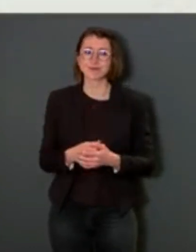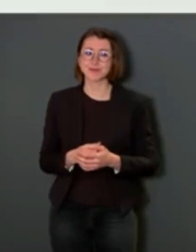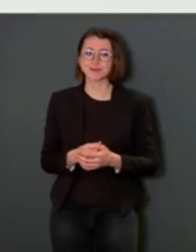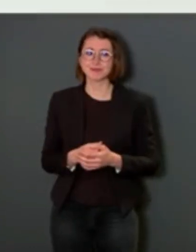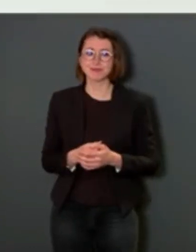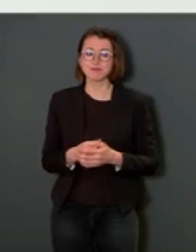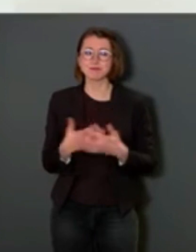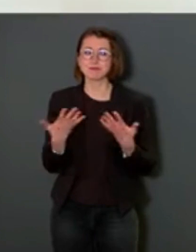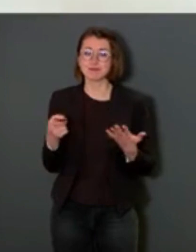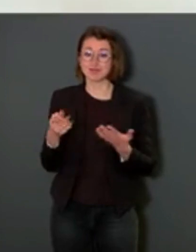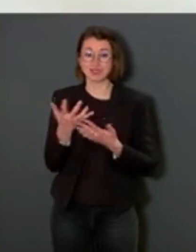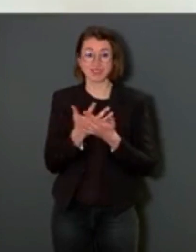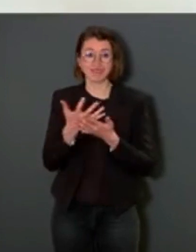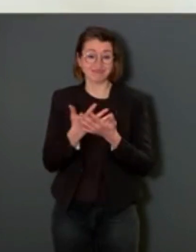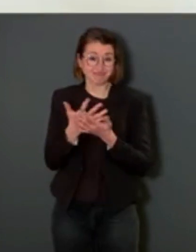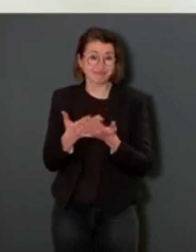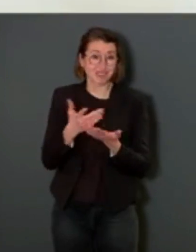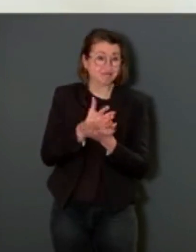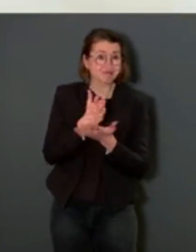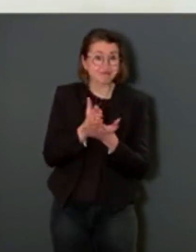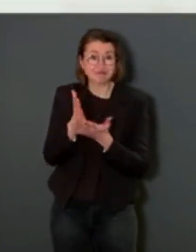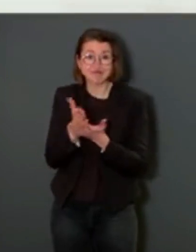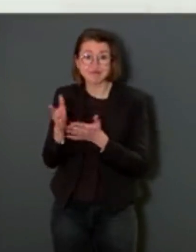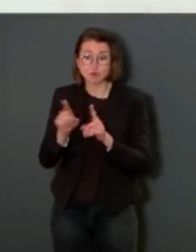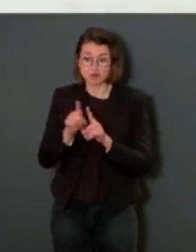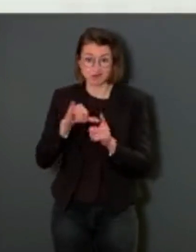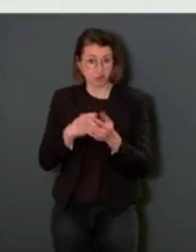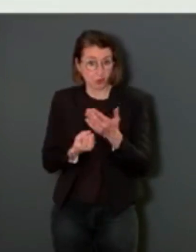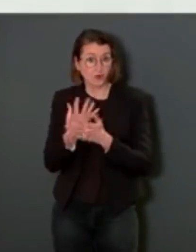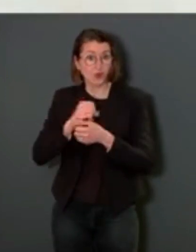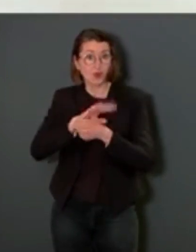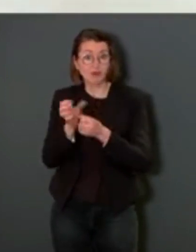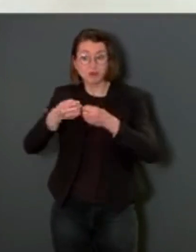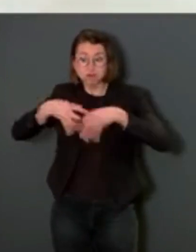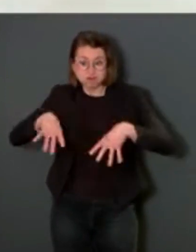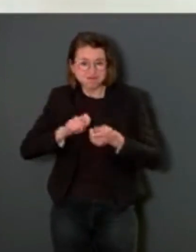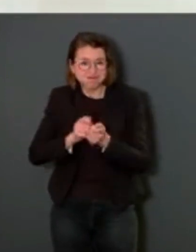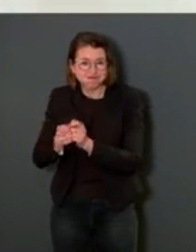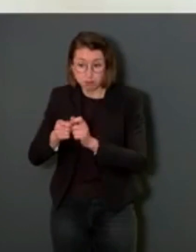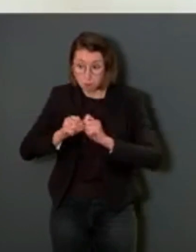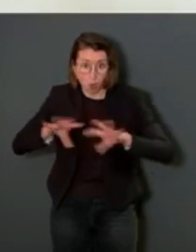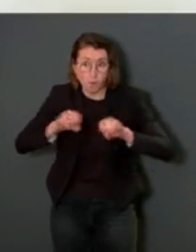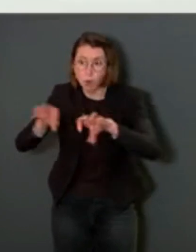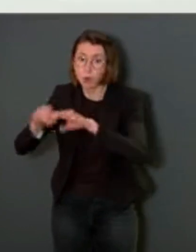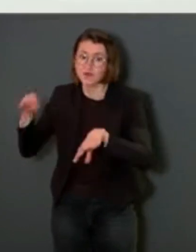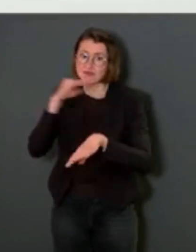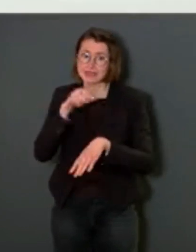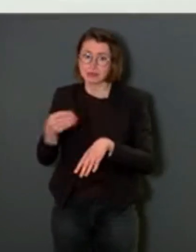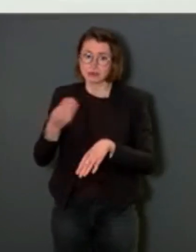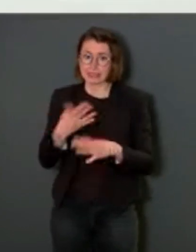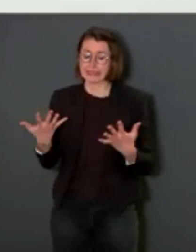plus contagieux et donc nous forcent à être beaucoup plus prudents. Hier, à la